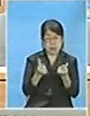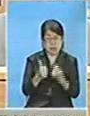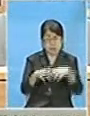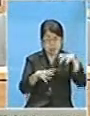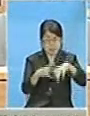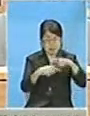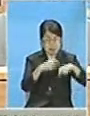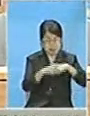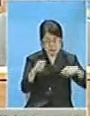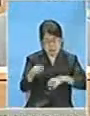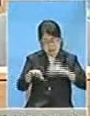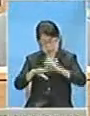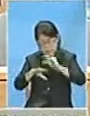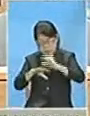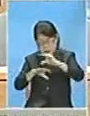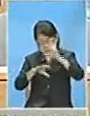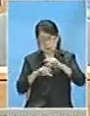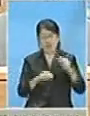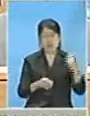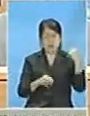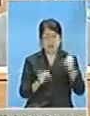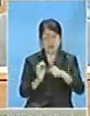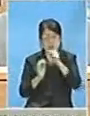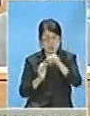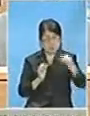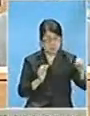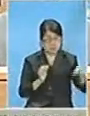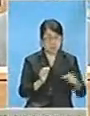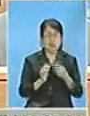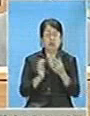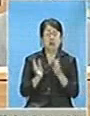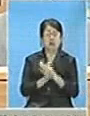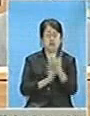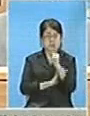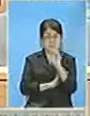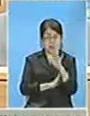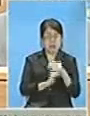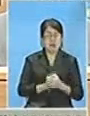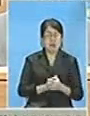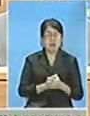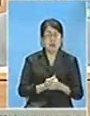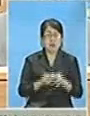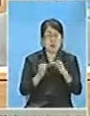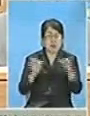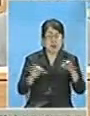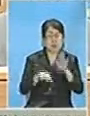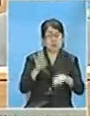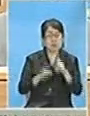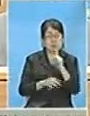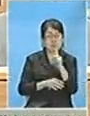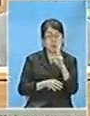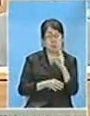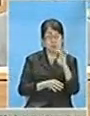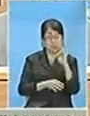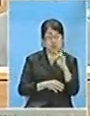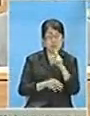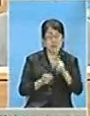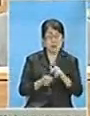folder system จำนวน15พื้นที่ 168.6 ตารางกิโลเมตร18แห่ง